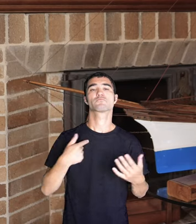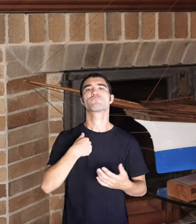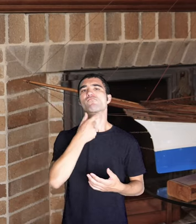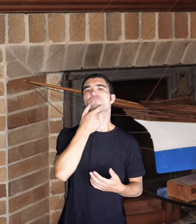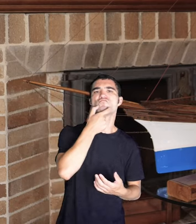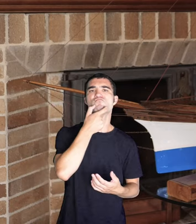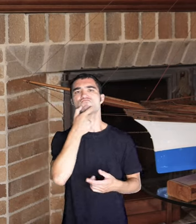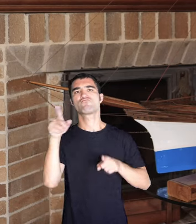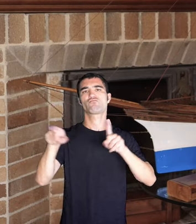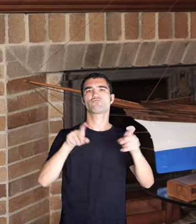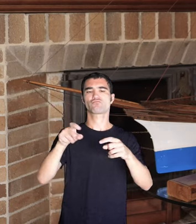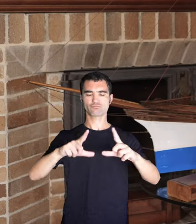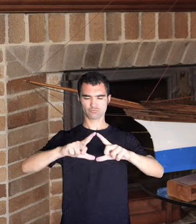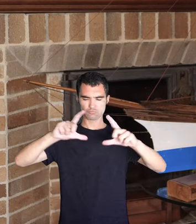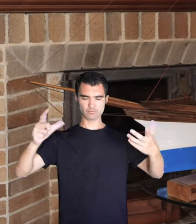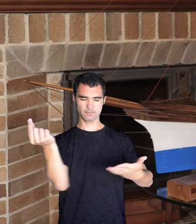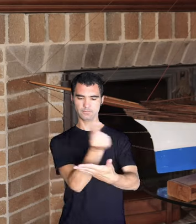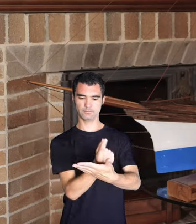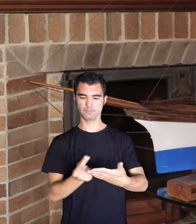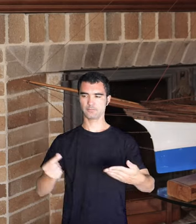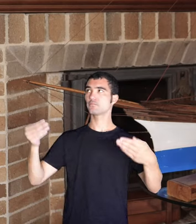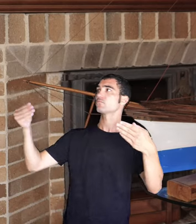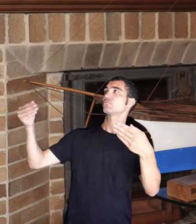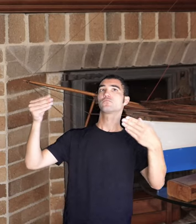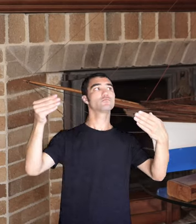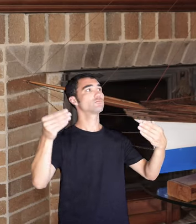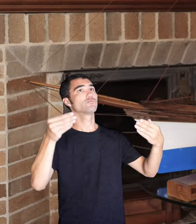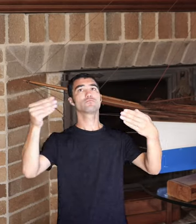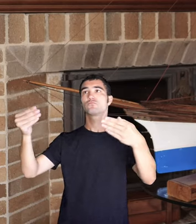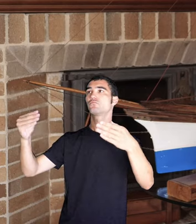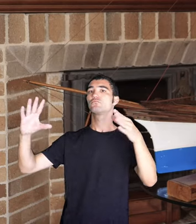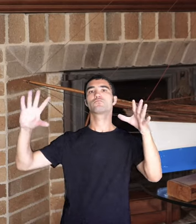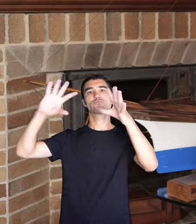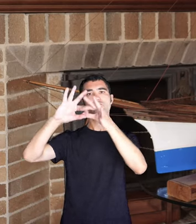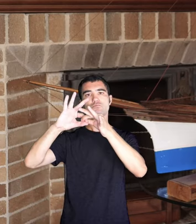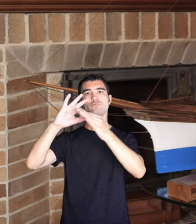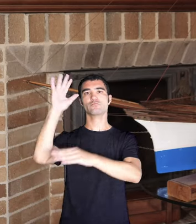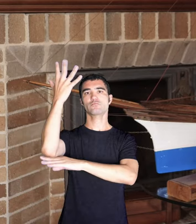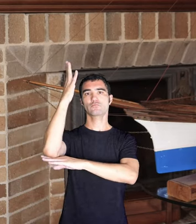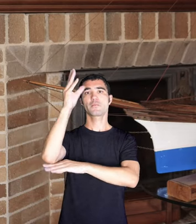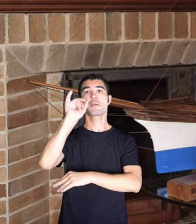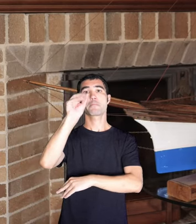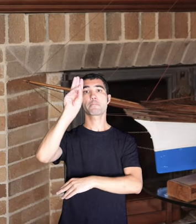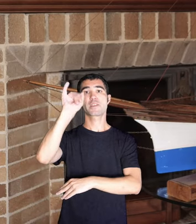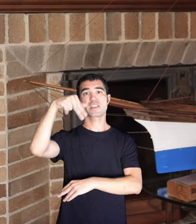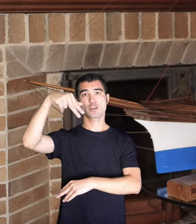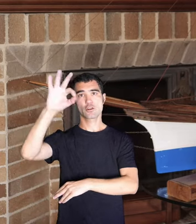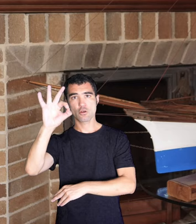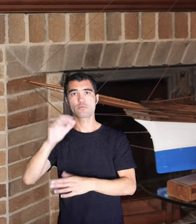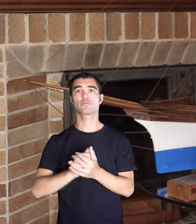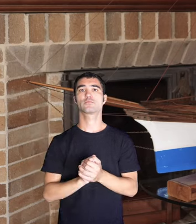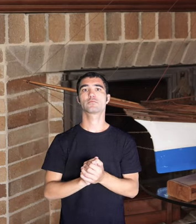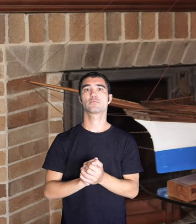triar en la plantilla el tronc d'arbre que haguessis de mester, ja fos de pi, que és una cosa que s'empleava